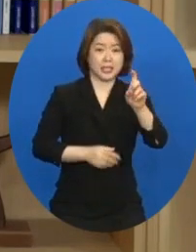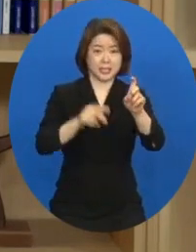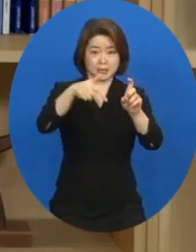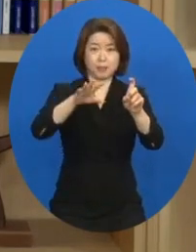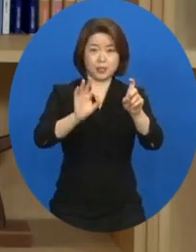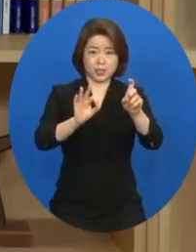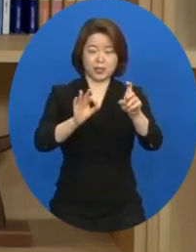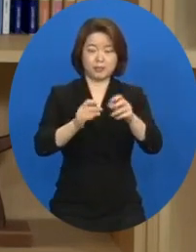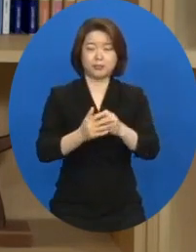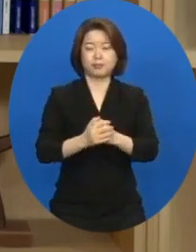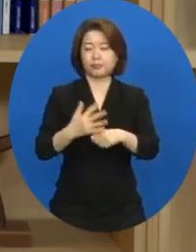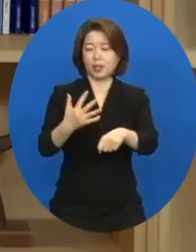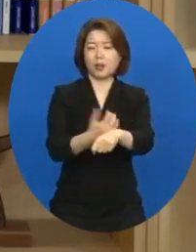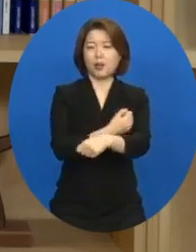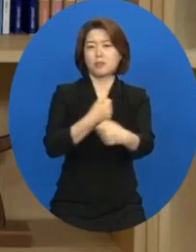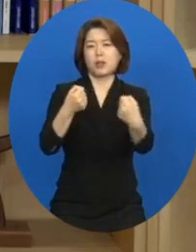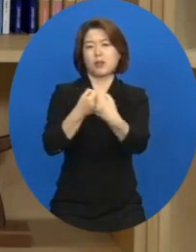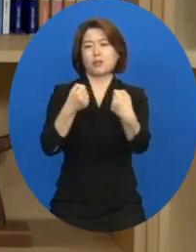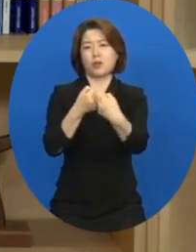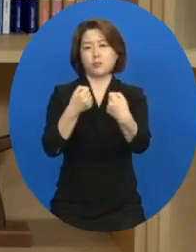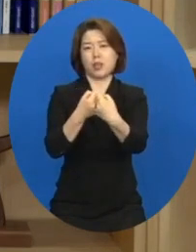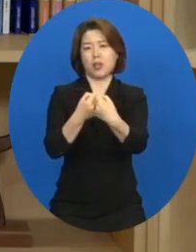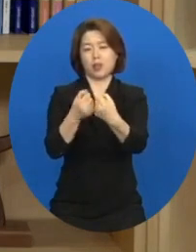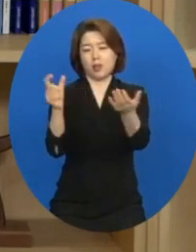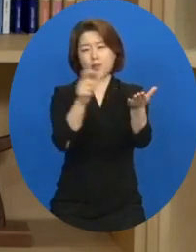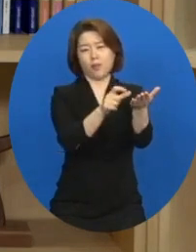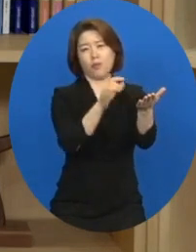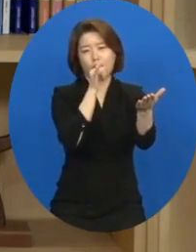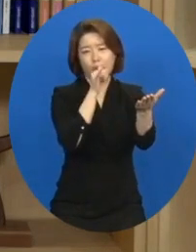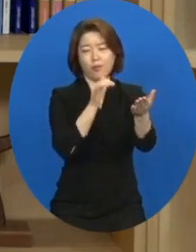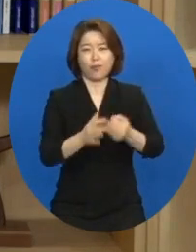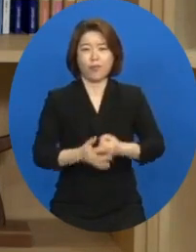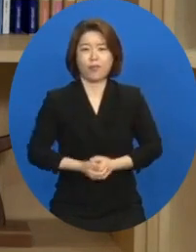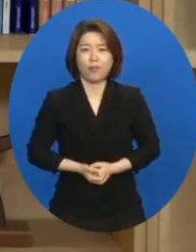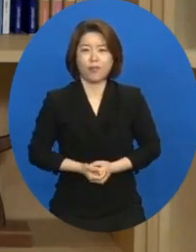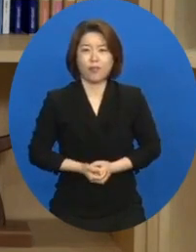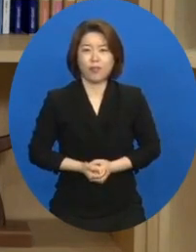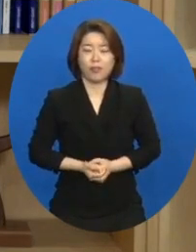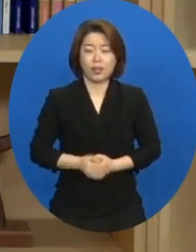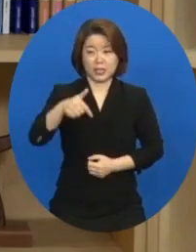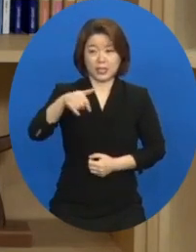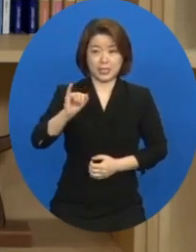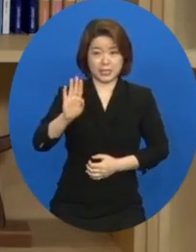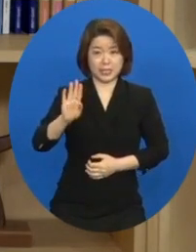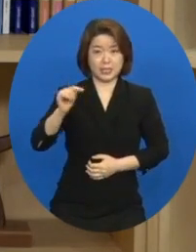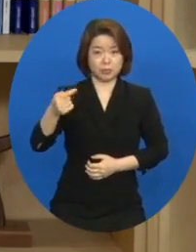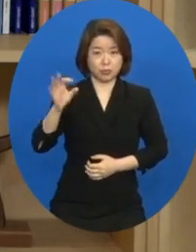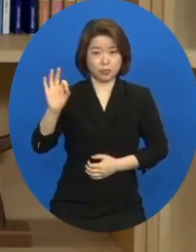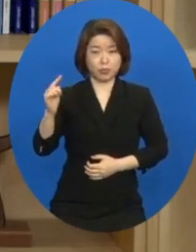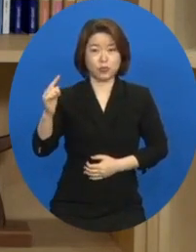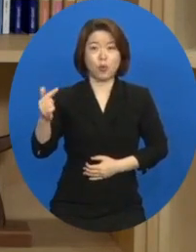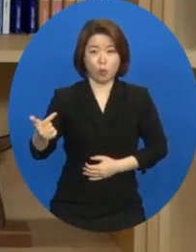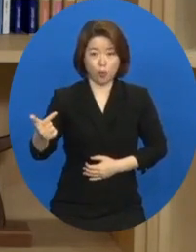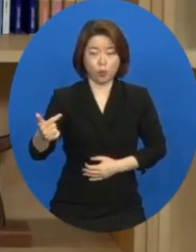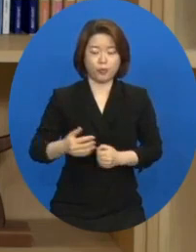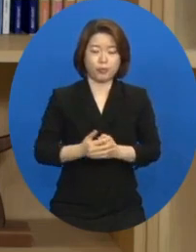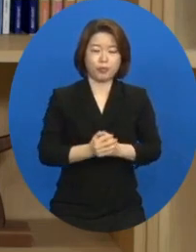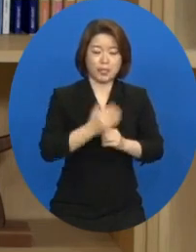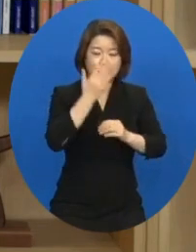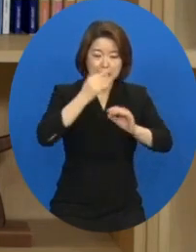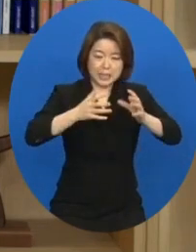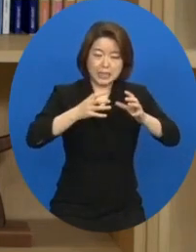아주 엄청난 전쟁 이야기가 또 나옵니다 아 기분이 아 이스라엘 편이